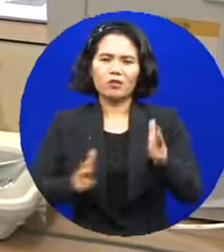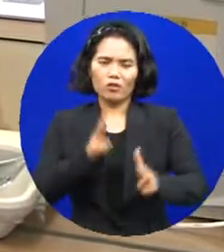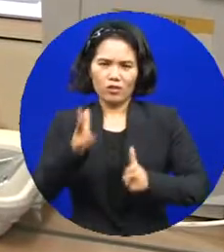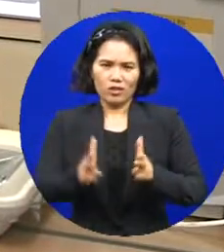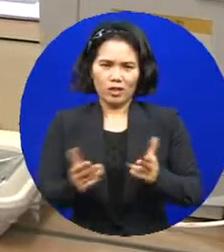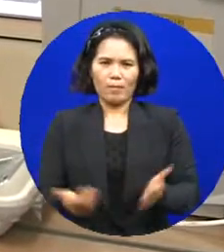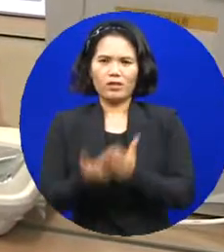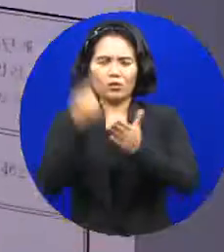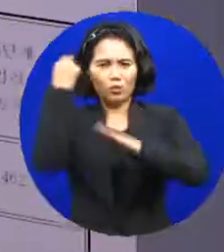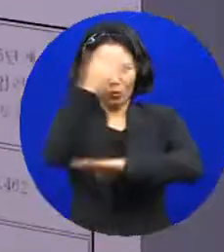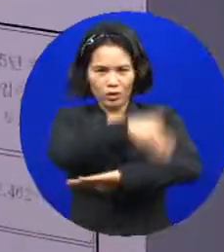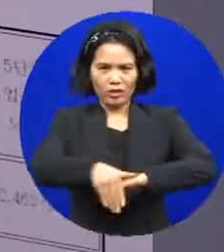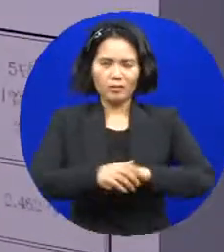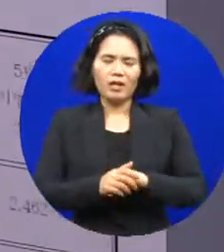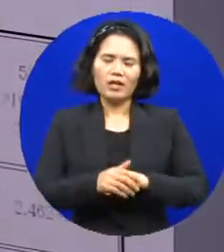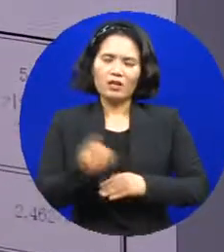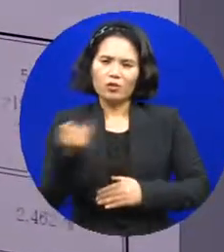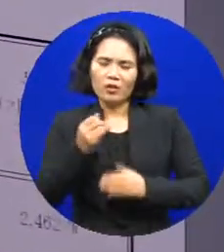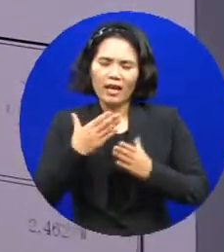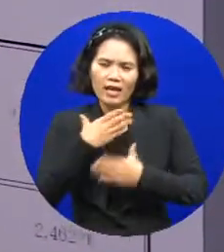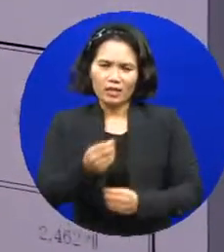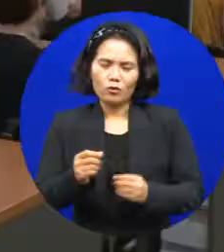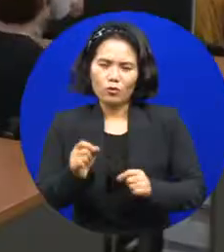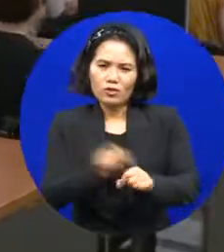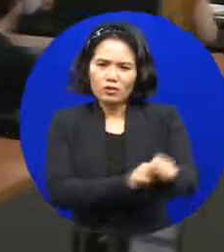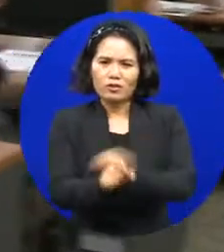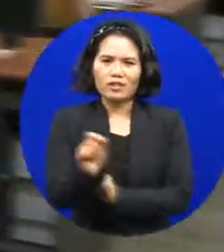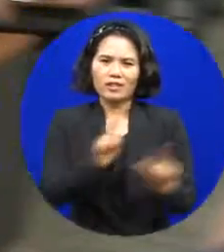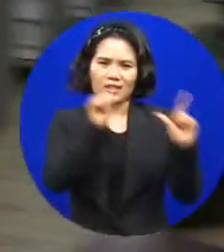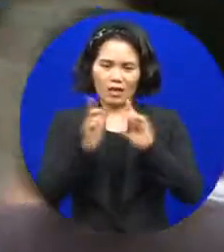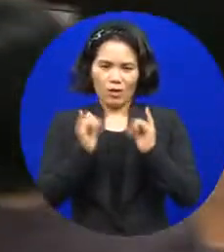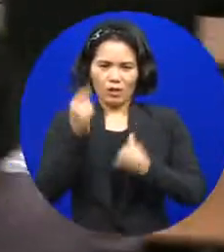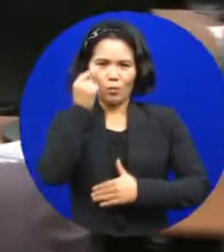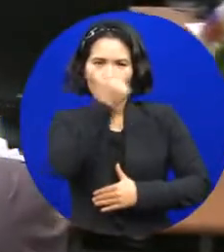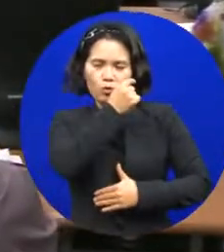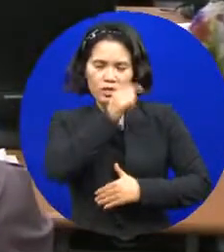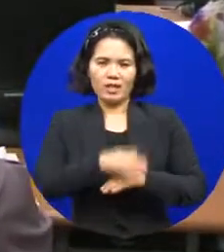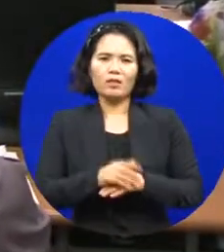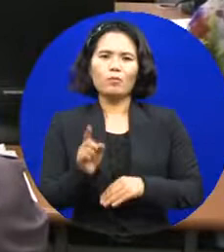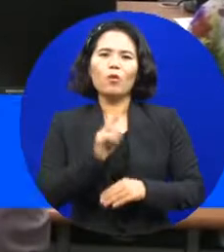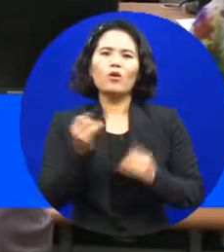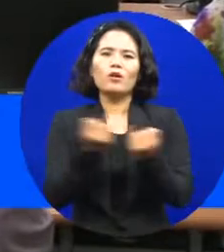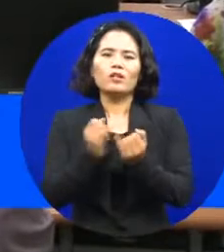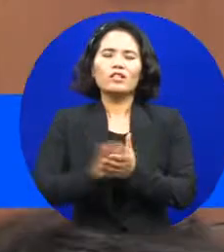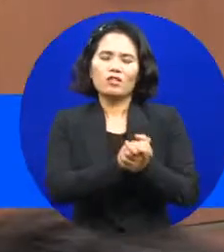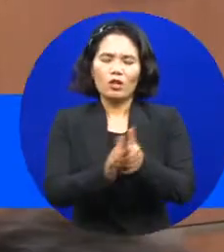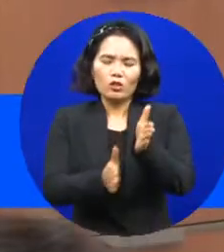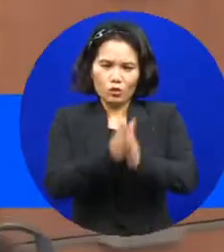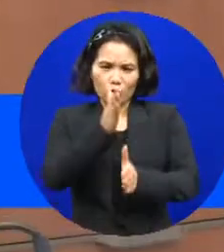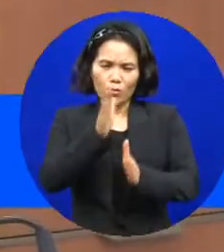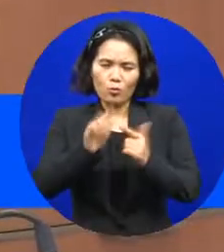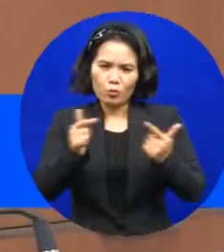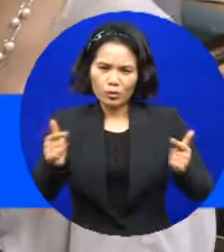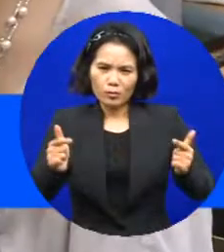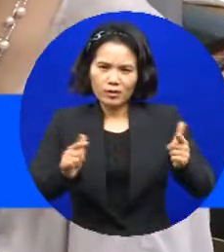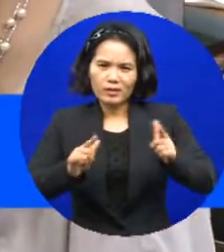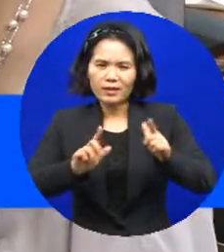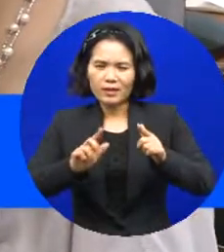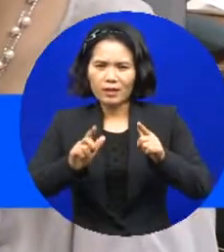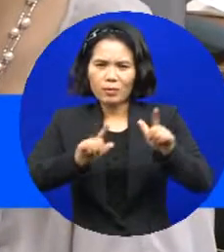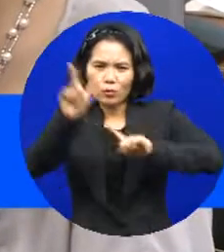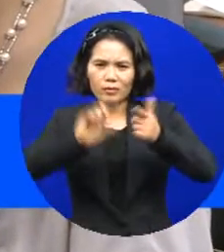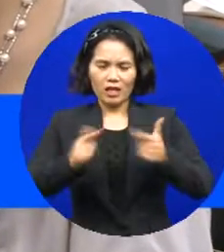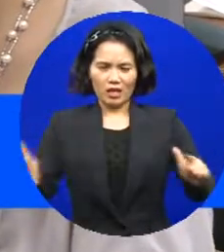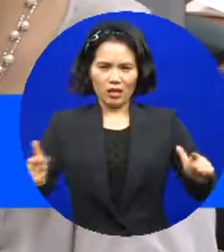활성화를 도모할 방침입니다. 한편 여성의 안전하고 적극적인 사회활동을 보장하는 여성 친화도시로서의 면모를